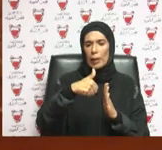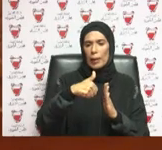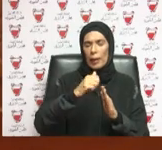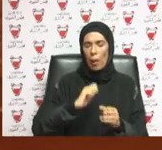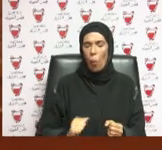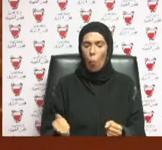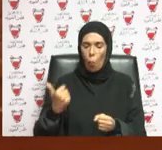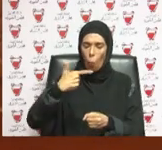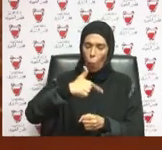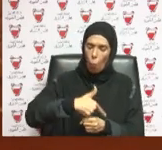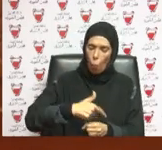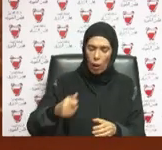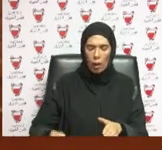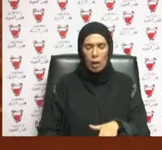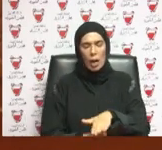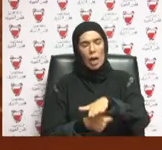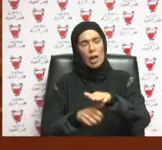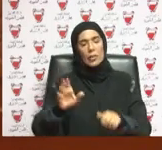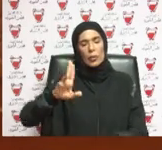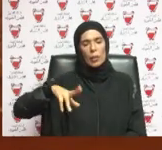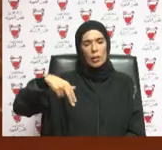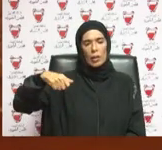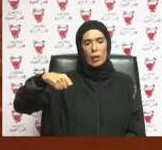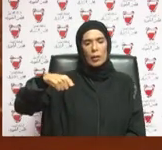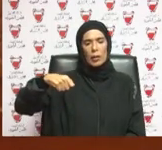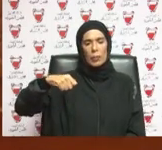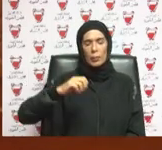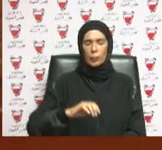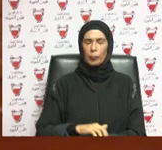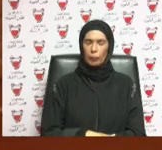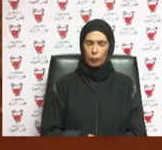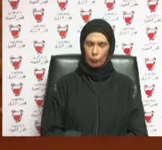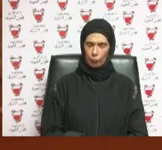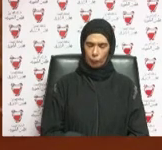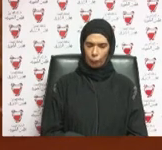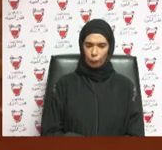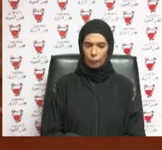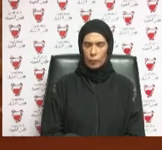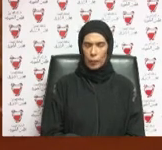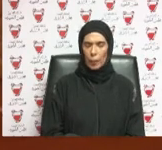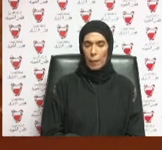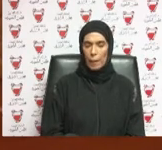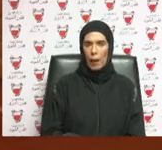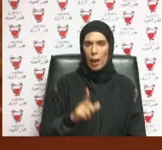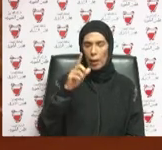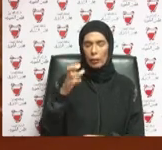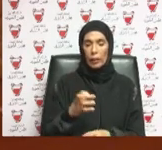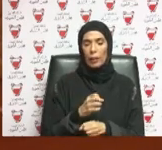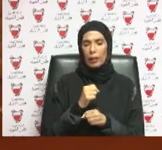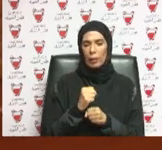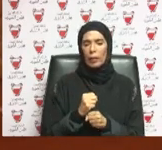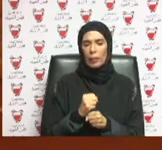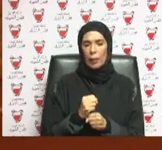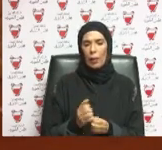الملكي الأمير سلمان بن حمد آل خليفة ولي العهد نائب القائد الأعلى رئيس الوزراء حفظه الله